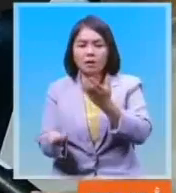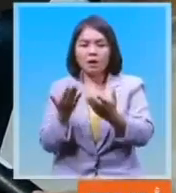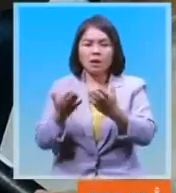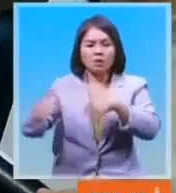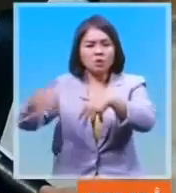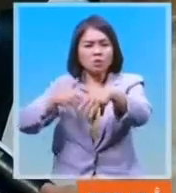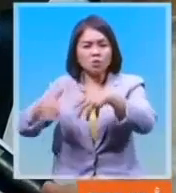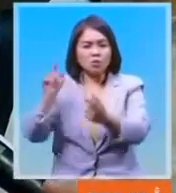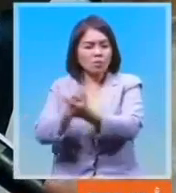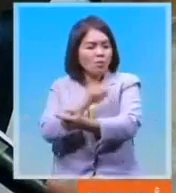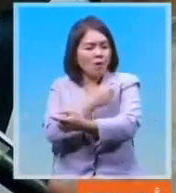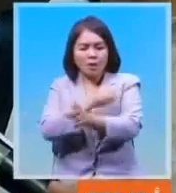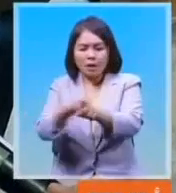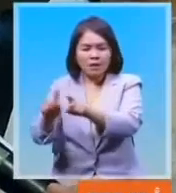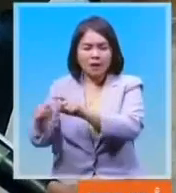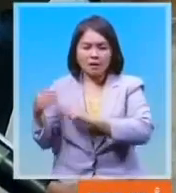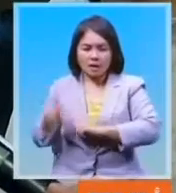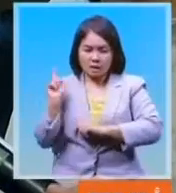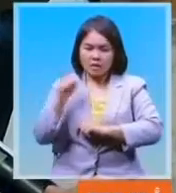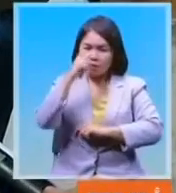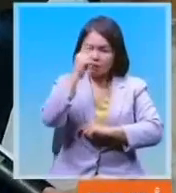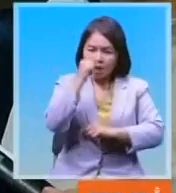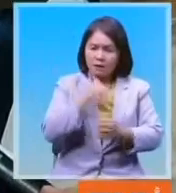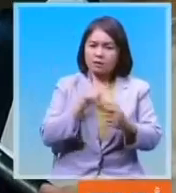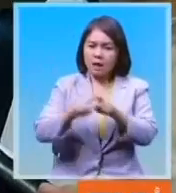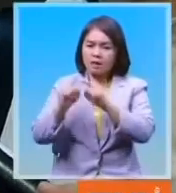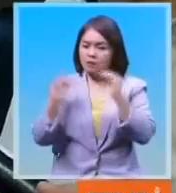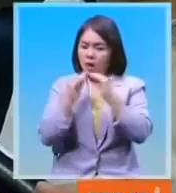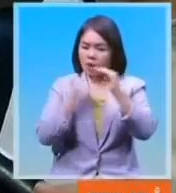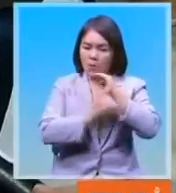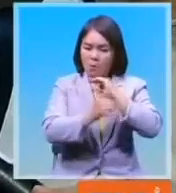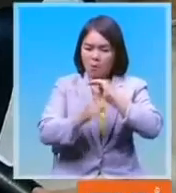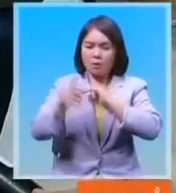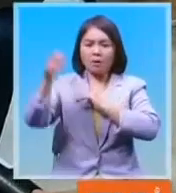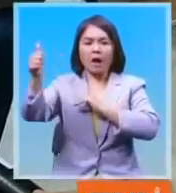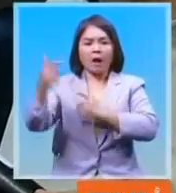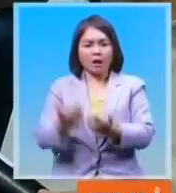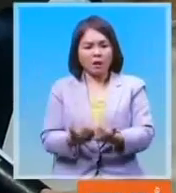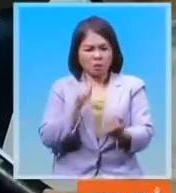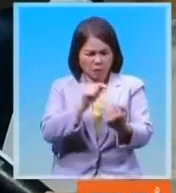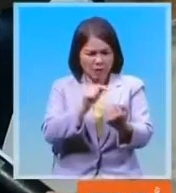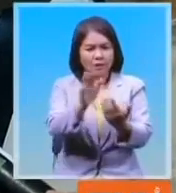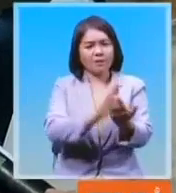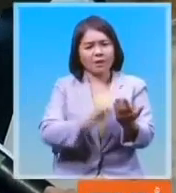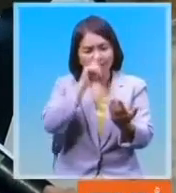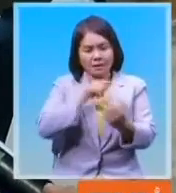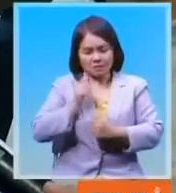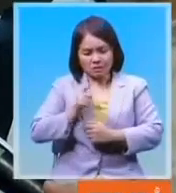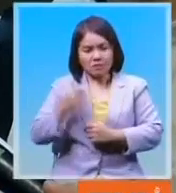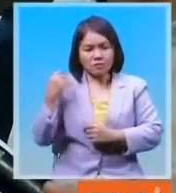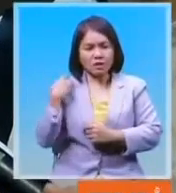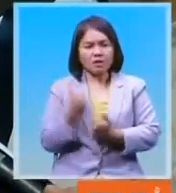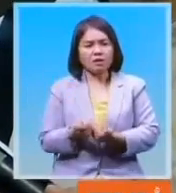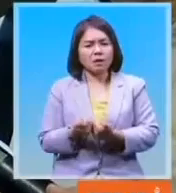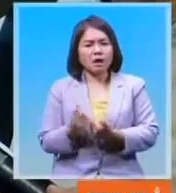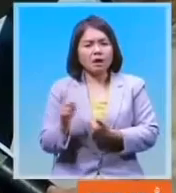าธารณสุขอะไรอย่างเงี้ยค่ะเพราะจริงๆเมืองนอกก็คือพวกนี้เข้าได้หมดแม้แต่โรงพยาบาลก็เข้าได้ก็เป็นประเด็นหนึ่งแล้วอีกอย่างหนึ่งจริงๆที่กว้าง